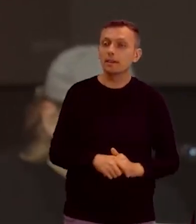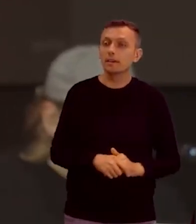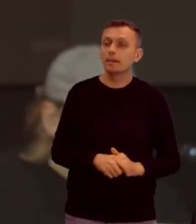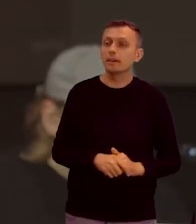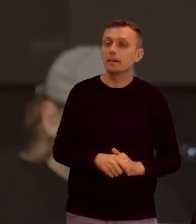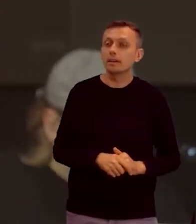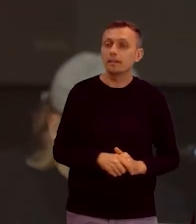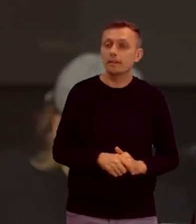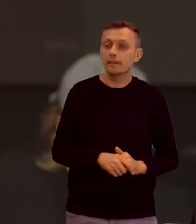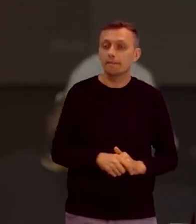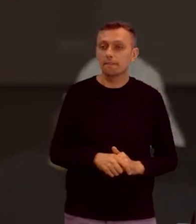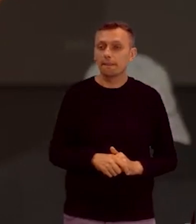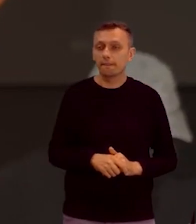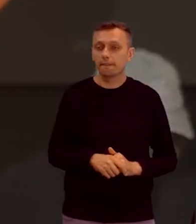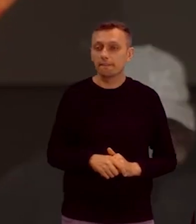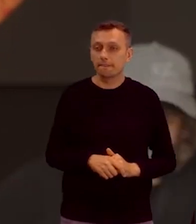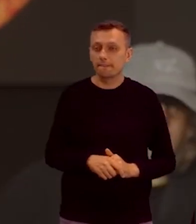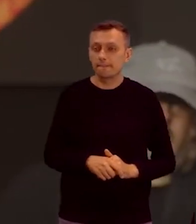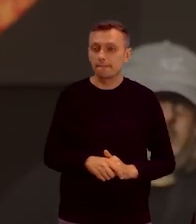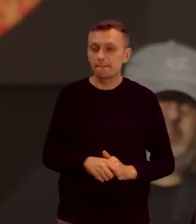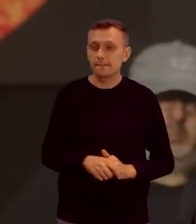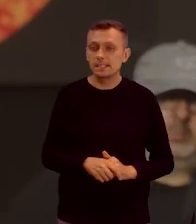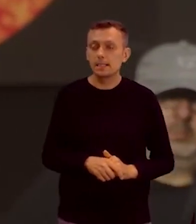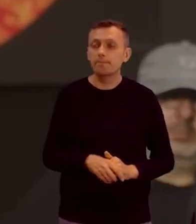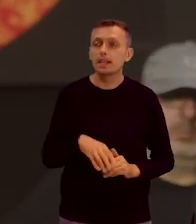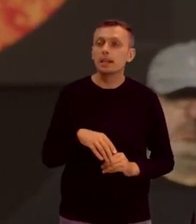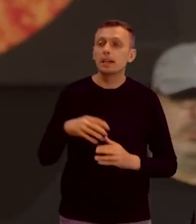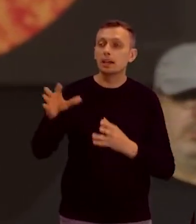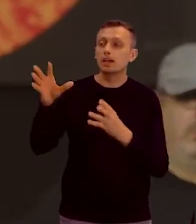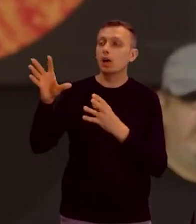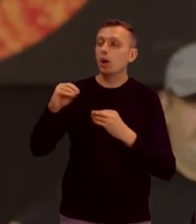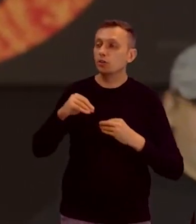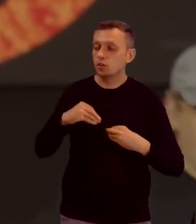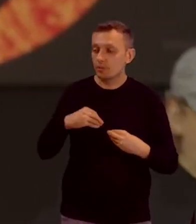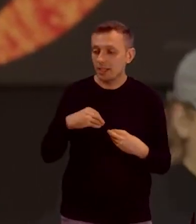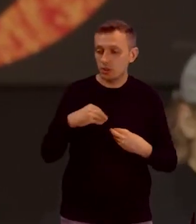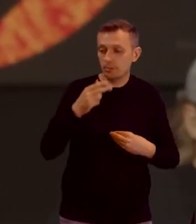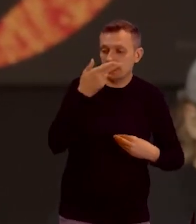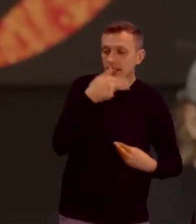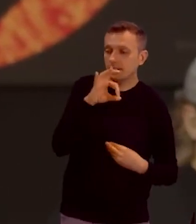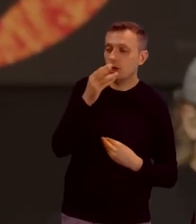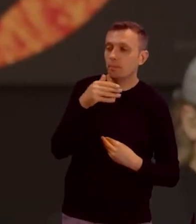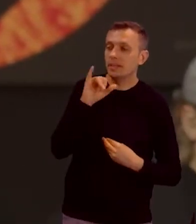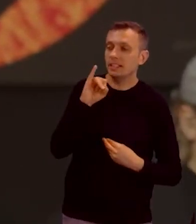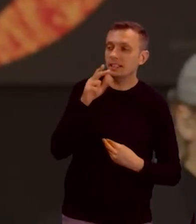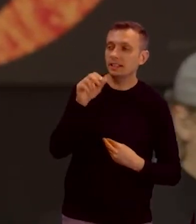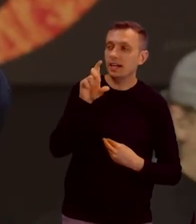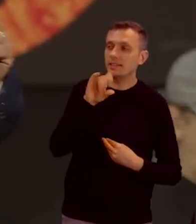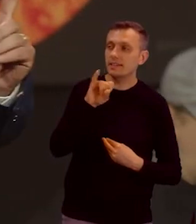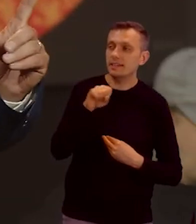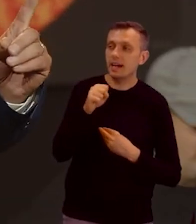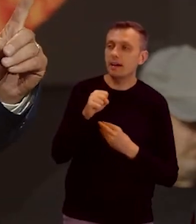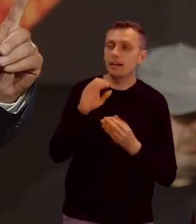Kuźni do Kuźnia Mistrzów Mowy Polskiej. Niezwykła nagroda,